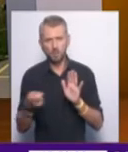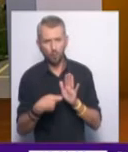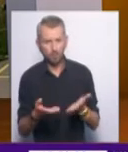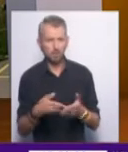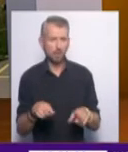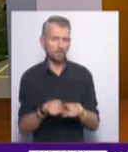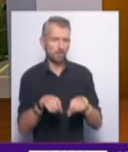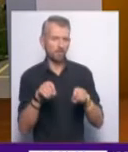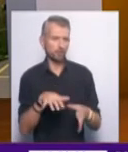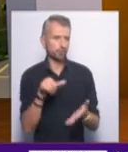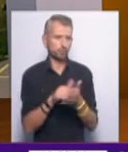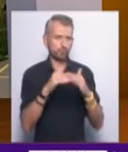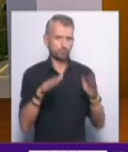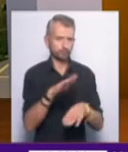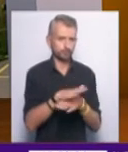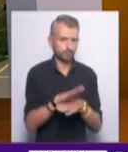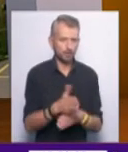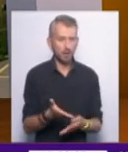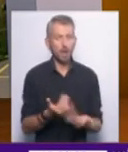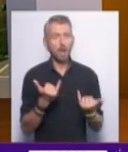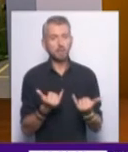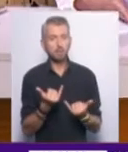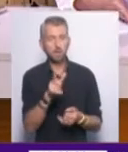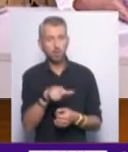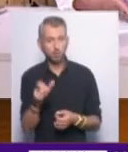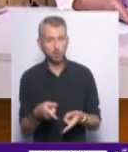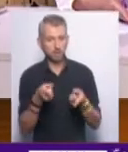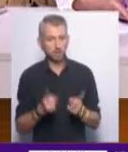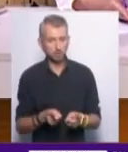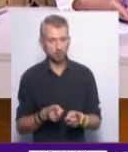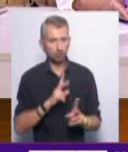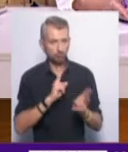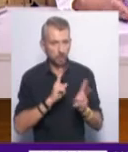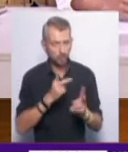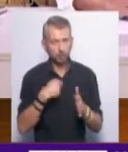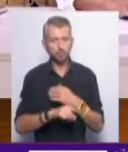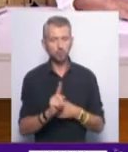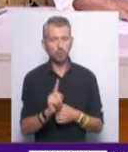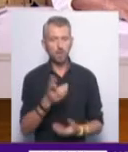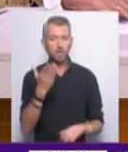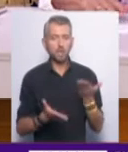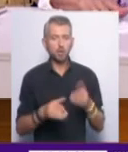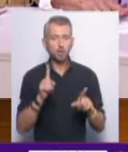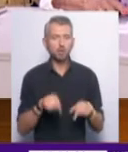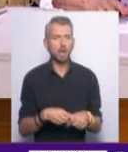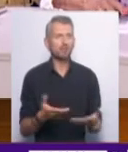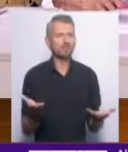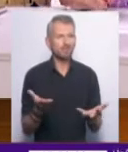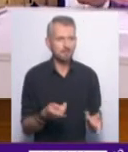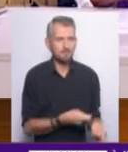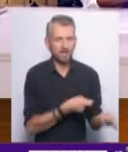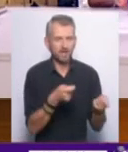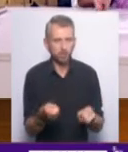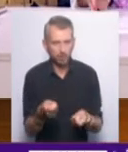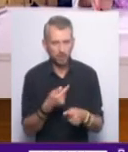вирішили. Тому що ніби соціальний проєкт. А тепер люди дійсно жалуються, тому що якщо навіть десь привезуть,